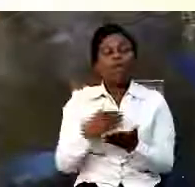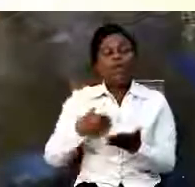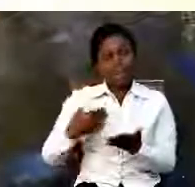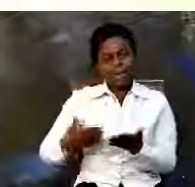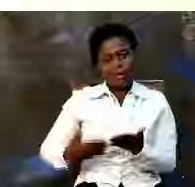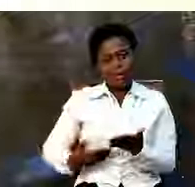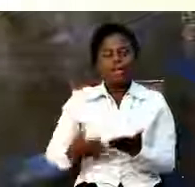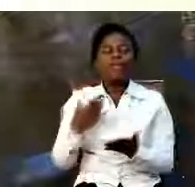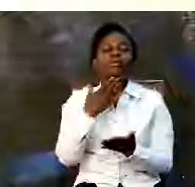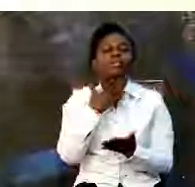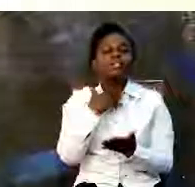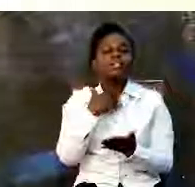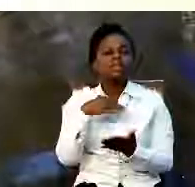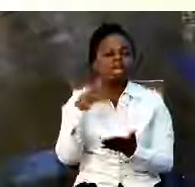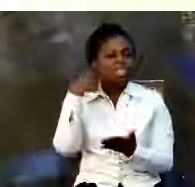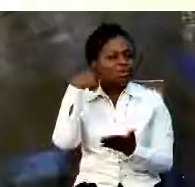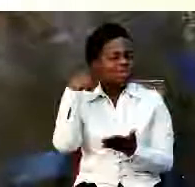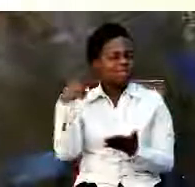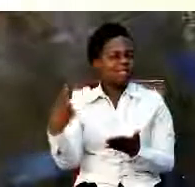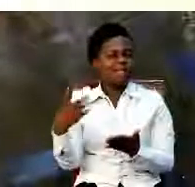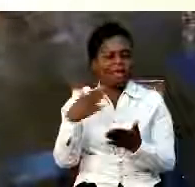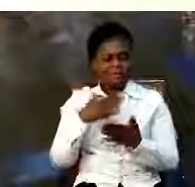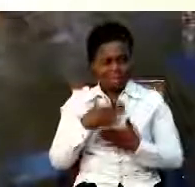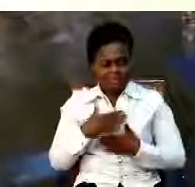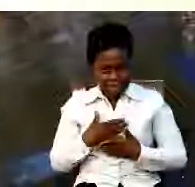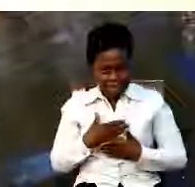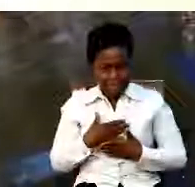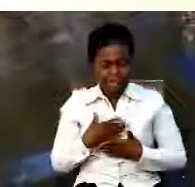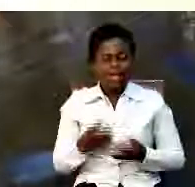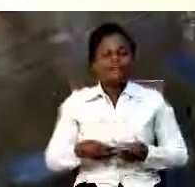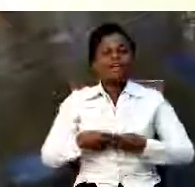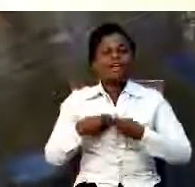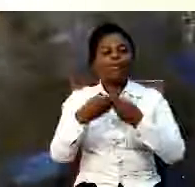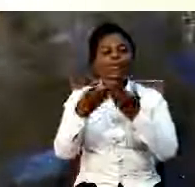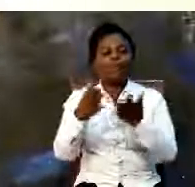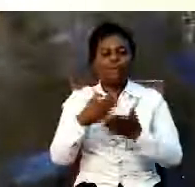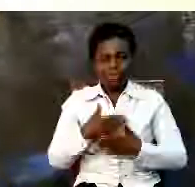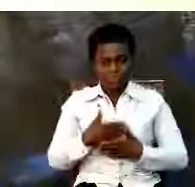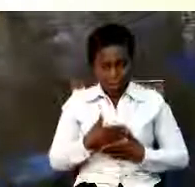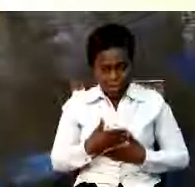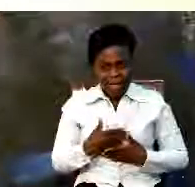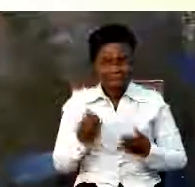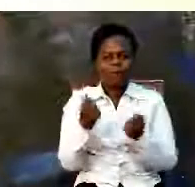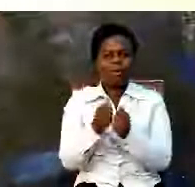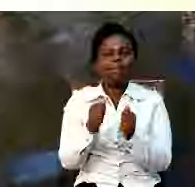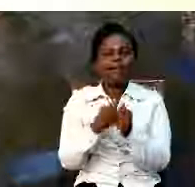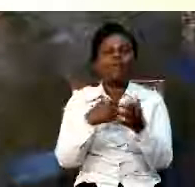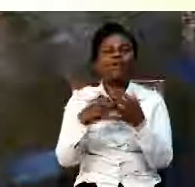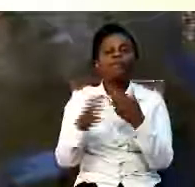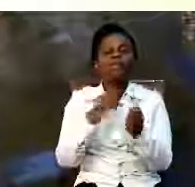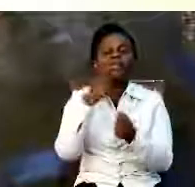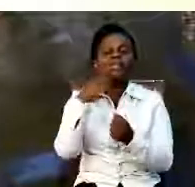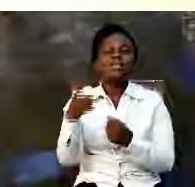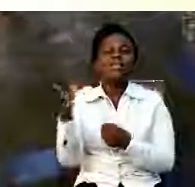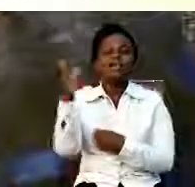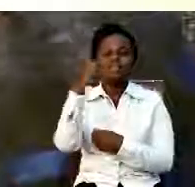Wanawake wanahitaji kusikia asante na kupewa shukrani kwa vitu wanavyofanya kila siku.